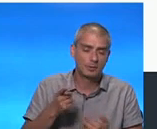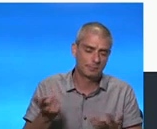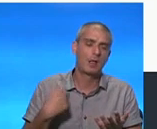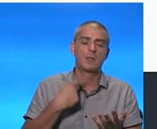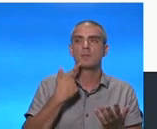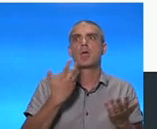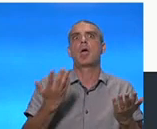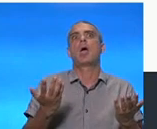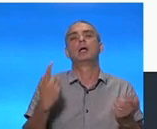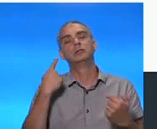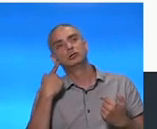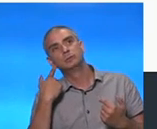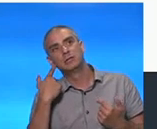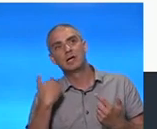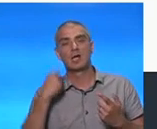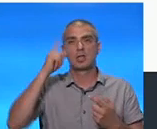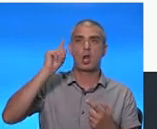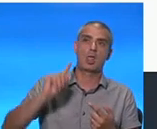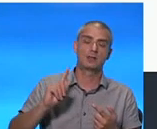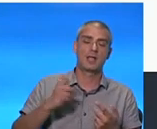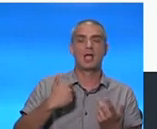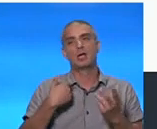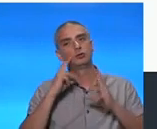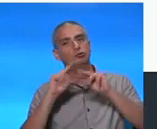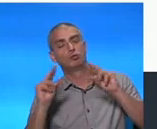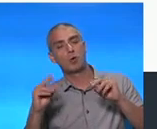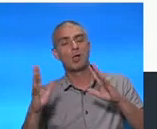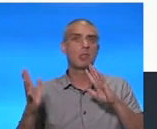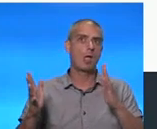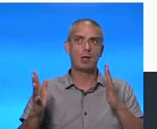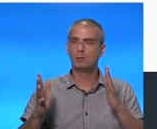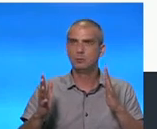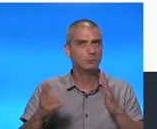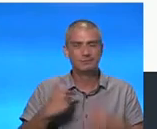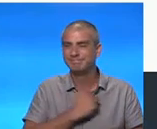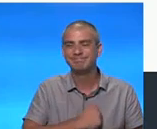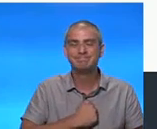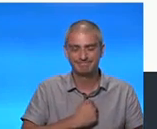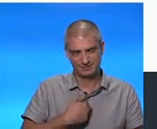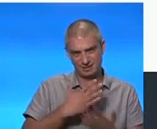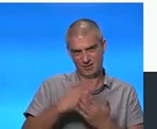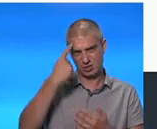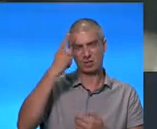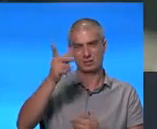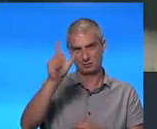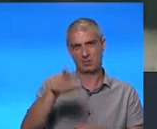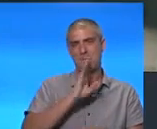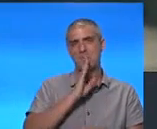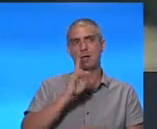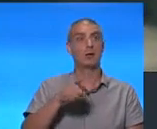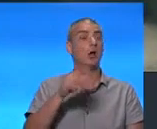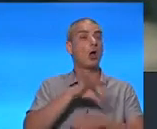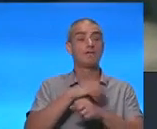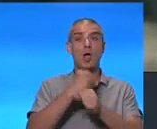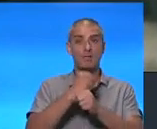זק תשמעי אני לא יודעת על ידי שמעות על ידי זה לצערי אנחנו יודעים שיש פה בעיה אותו רופא